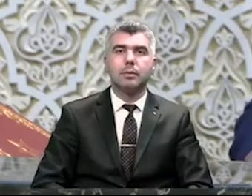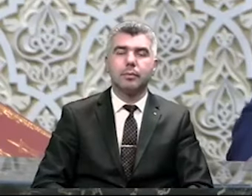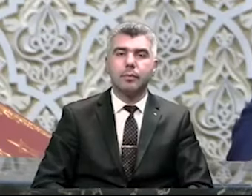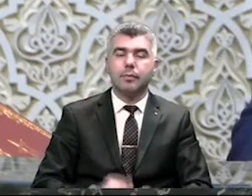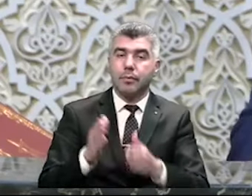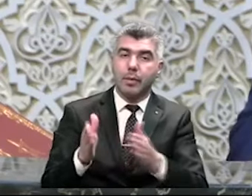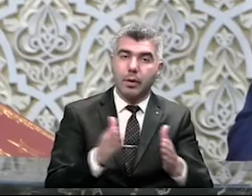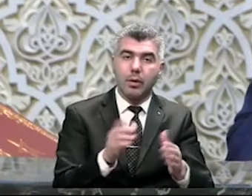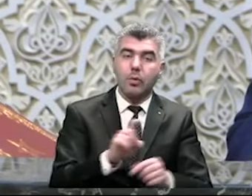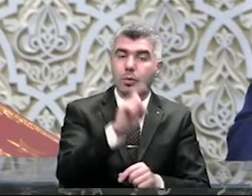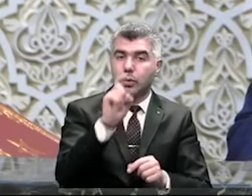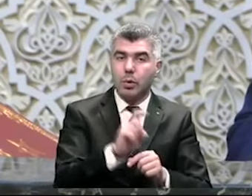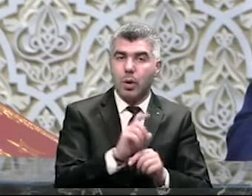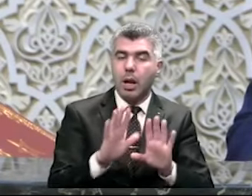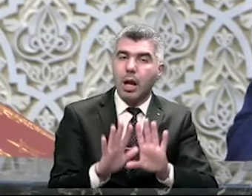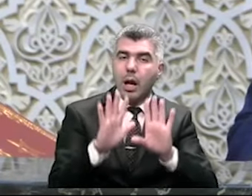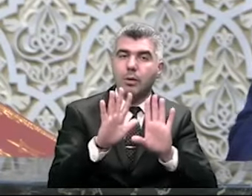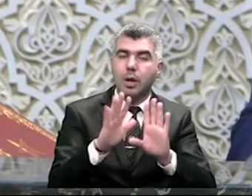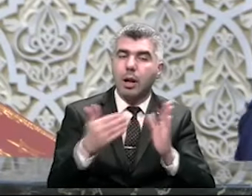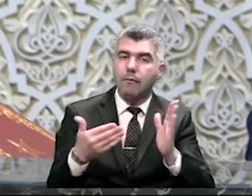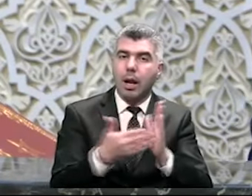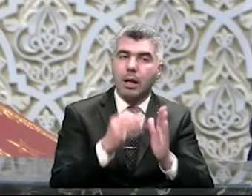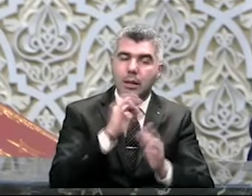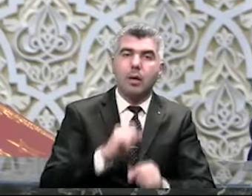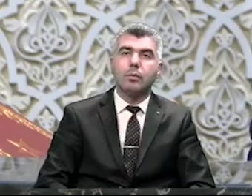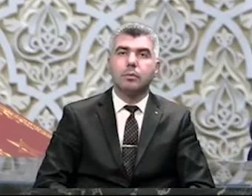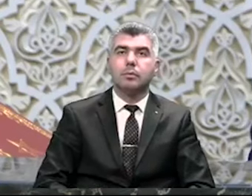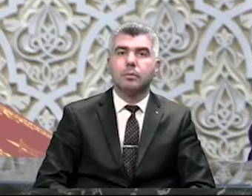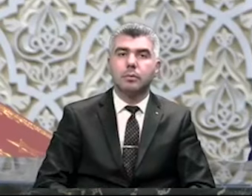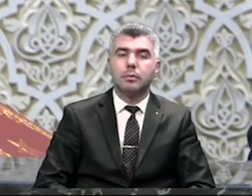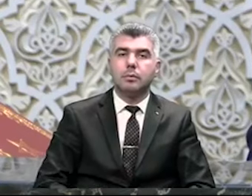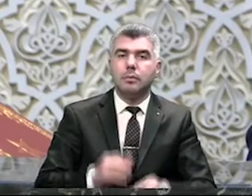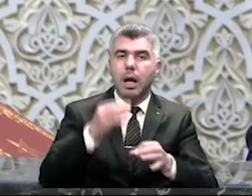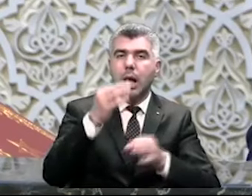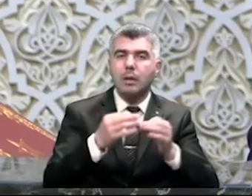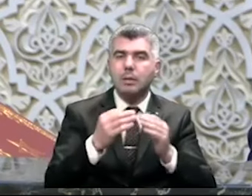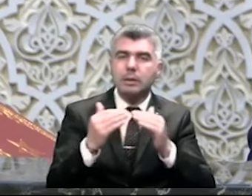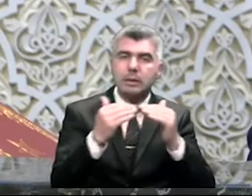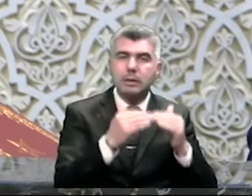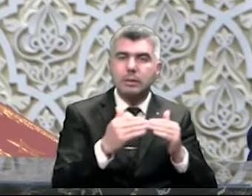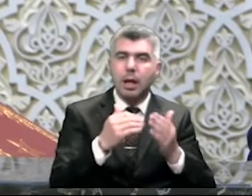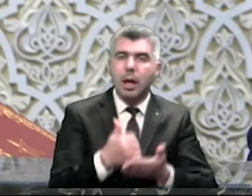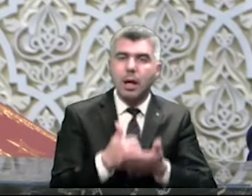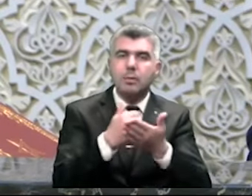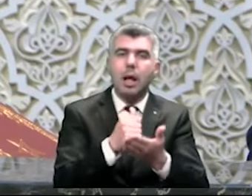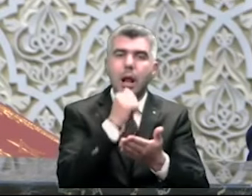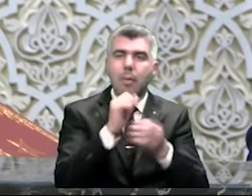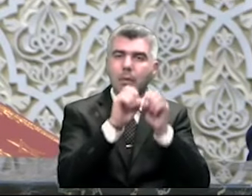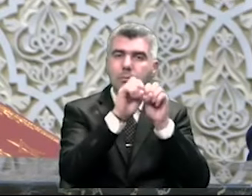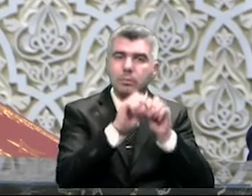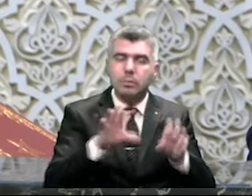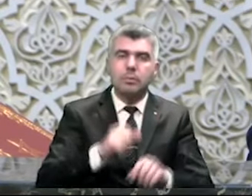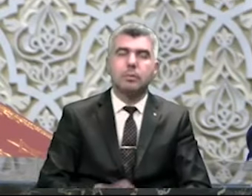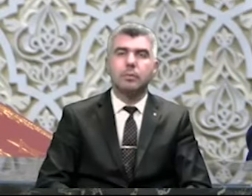نمر الى السؤال العاشر والاخير في محور التجهيز والماء موضوعه العداله المجاليه في توزيع الماء الصالح للشرب